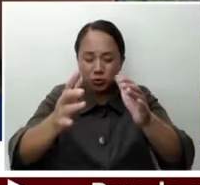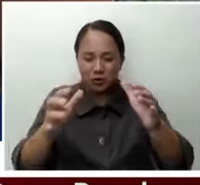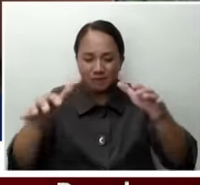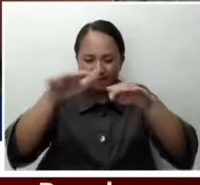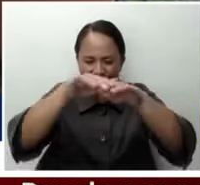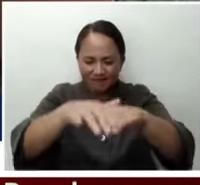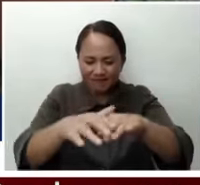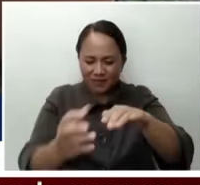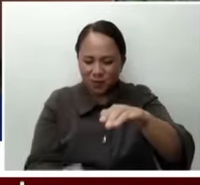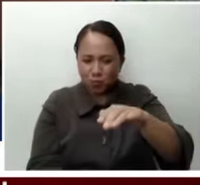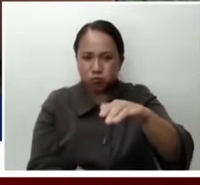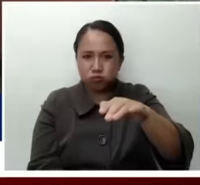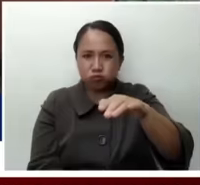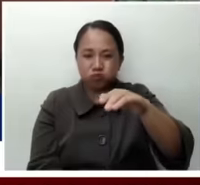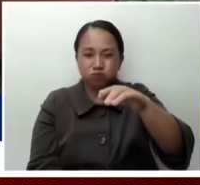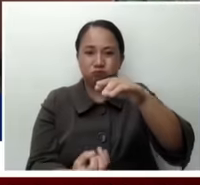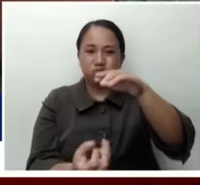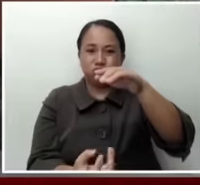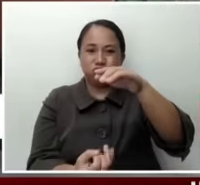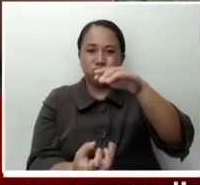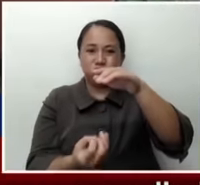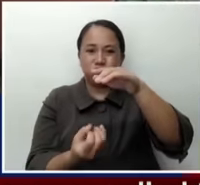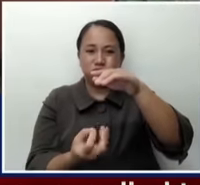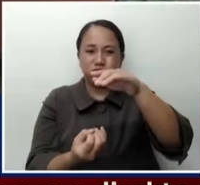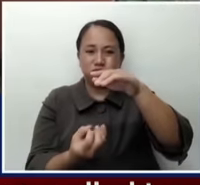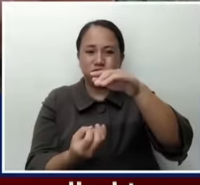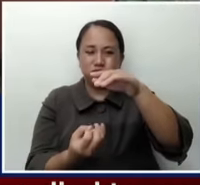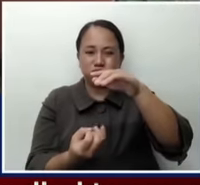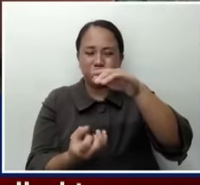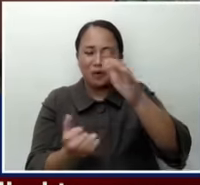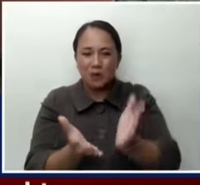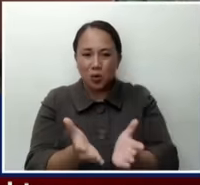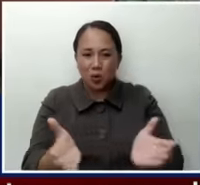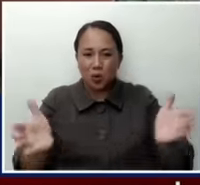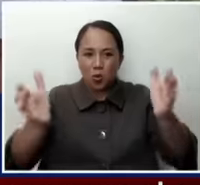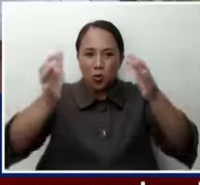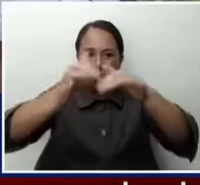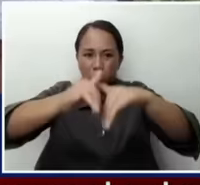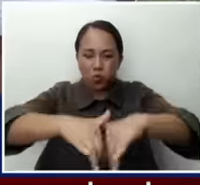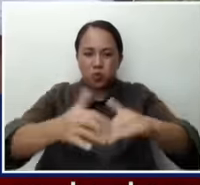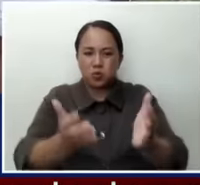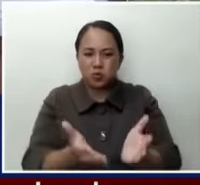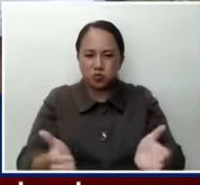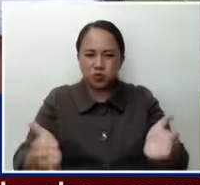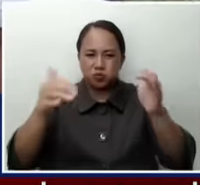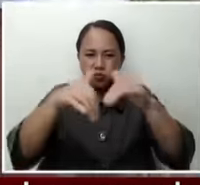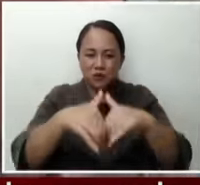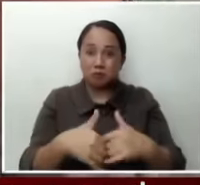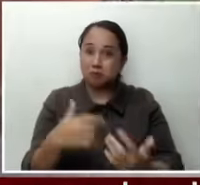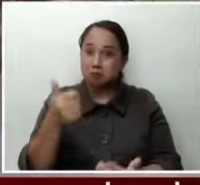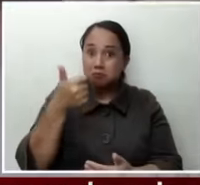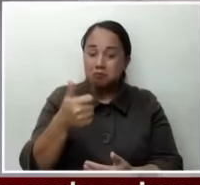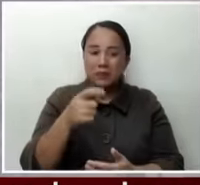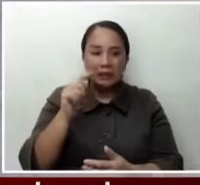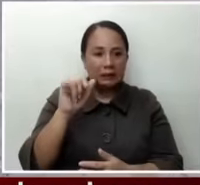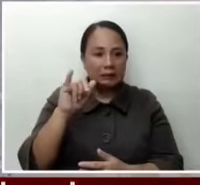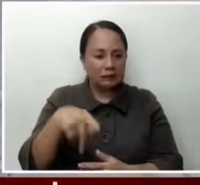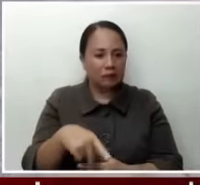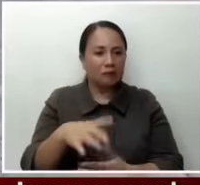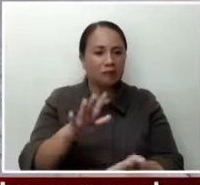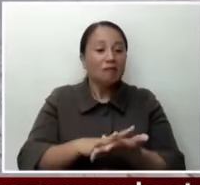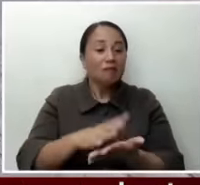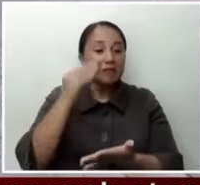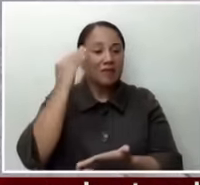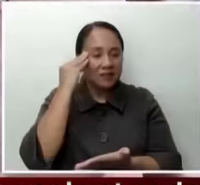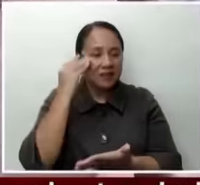loob, tapos yung shape niya may curvature, yung init nabalik na ganyan. Winning discarte tip na natutunan ni Nadoy at